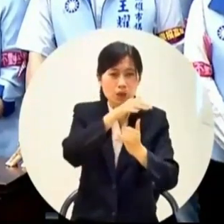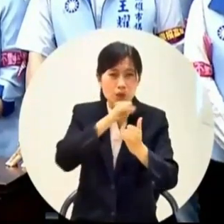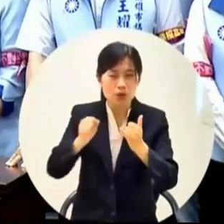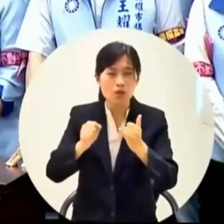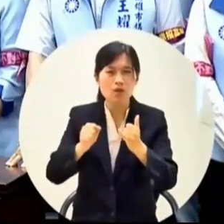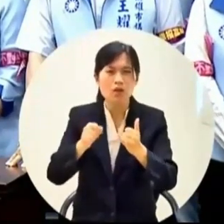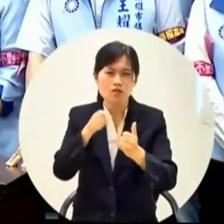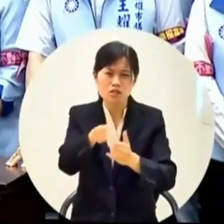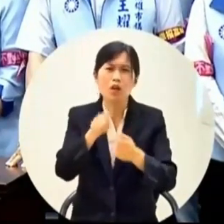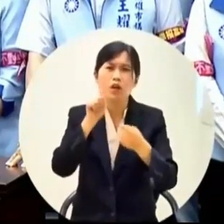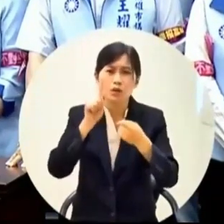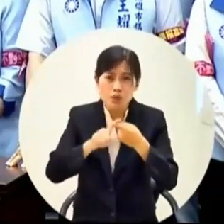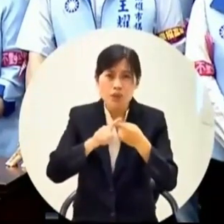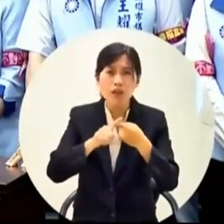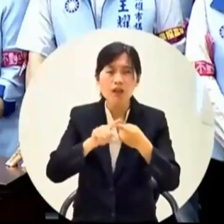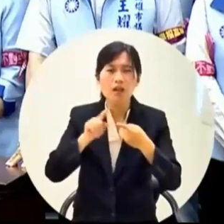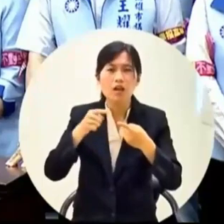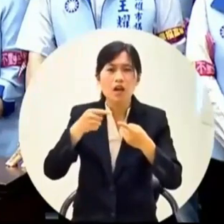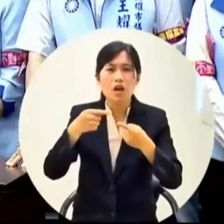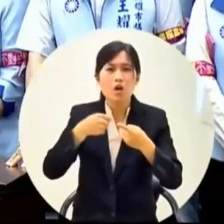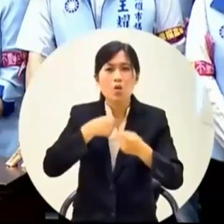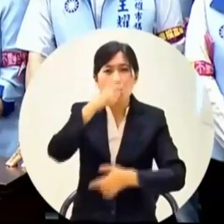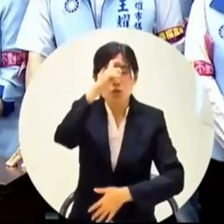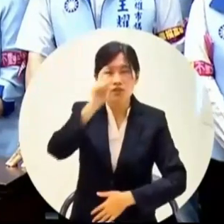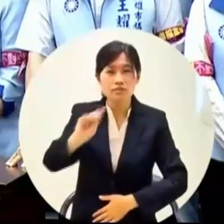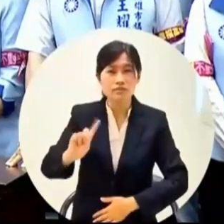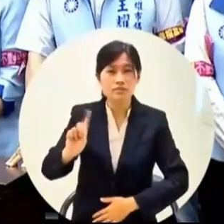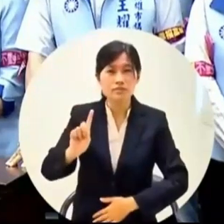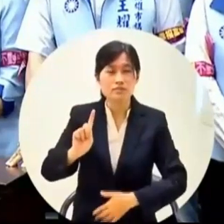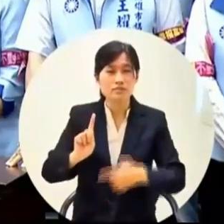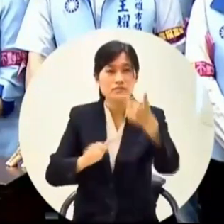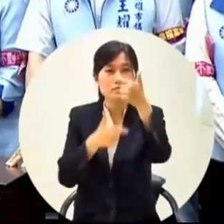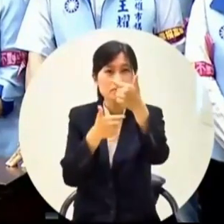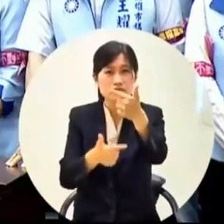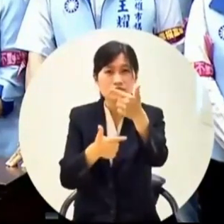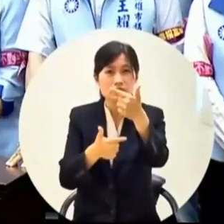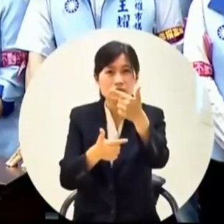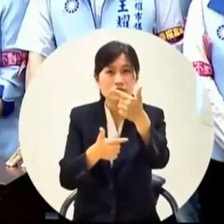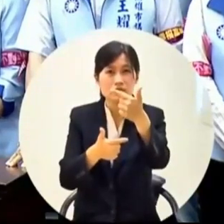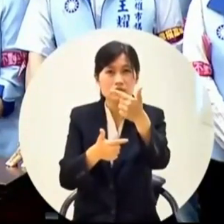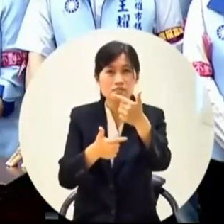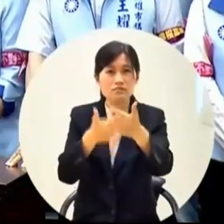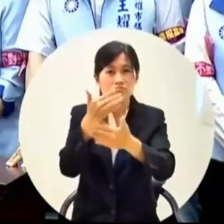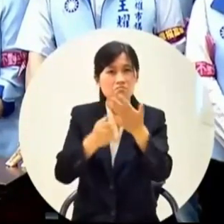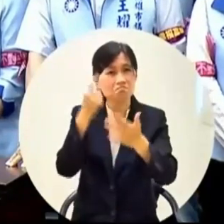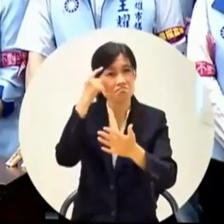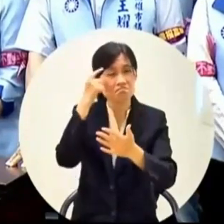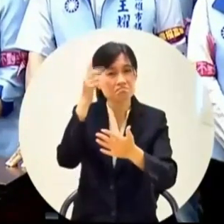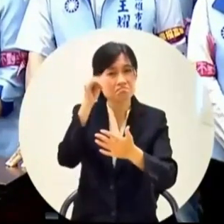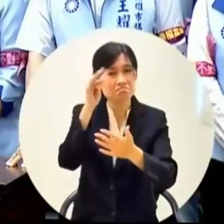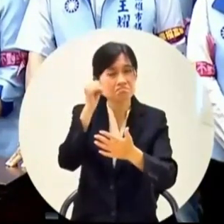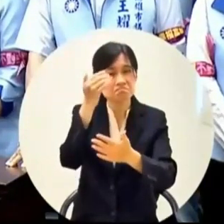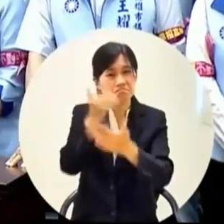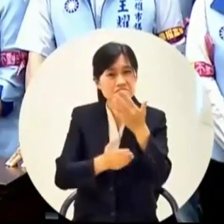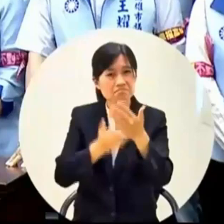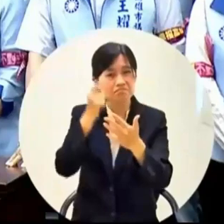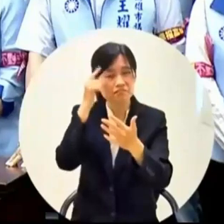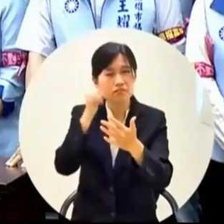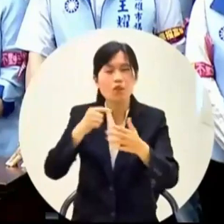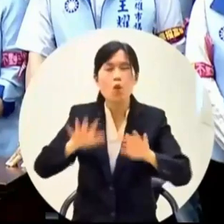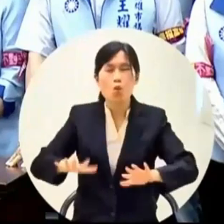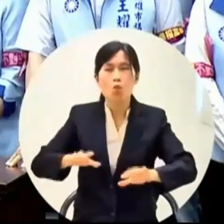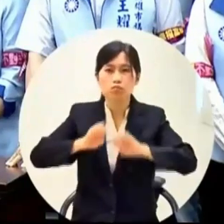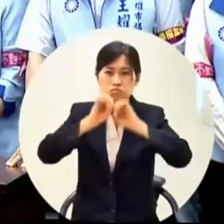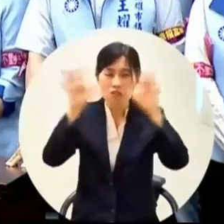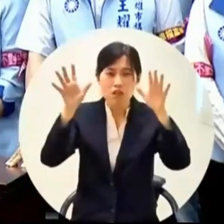的事啊。啊，所以我希望说6月6号剩几天而已，我这边呼吁所有我们的高雄市